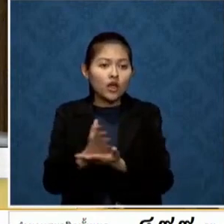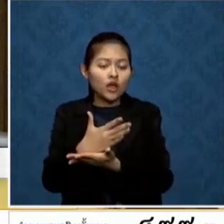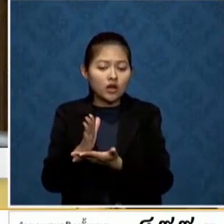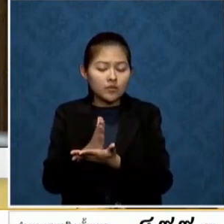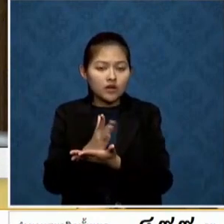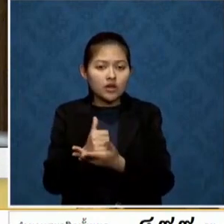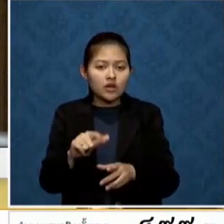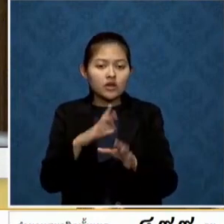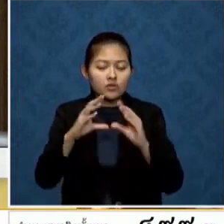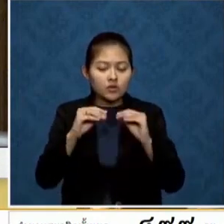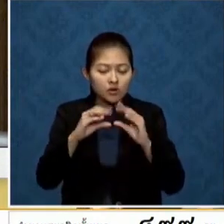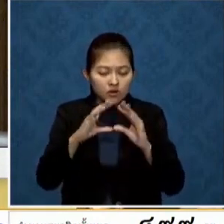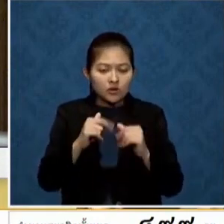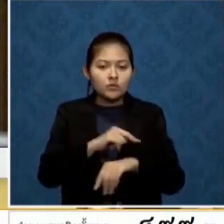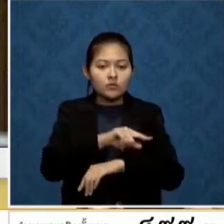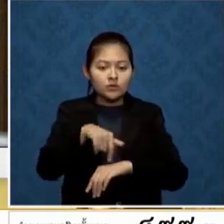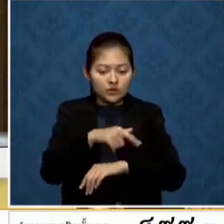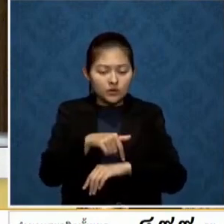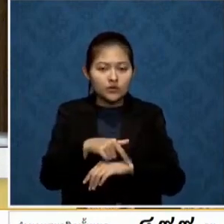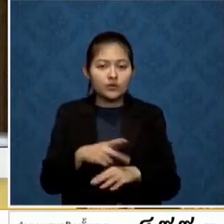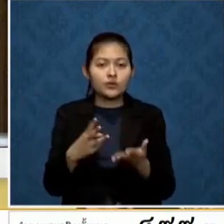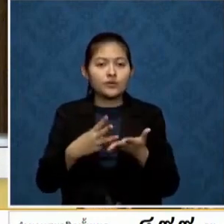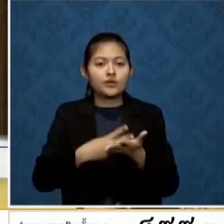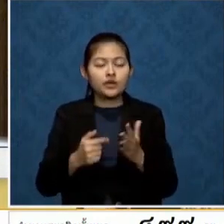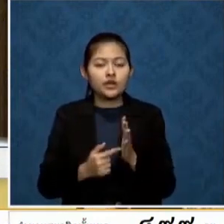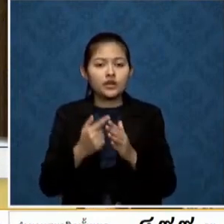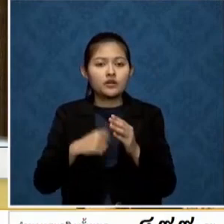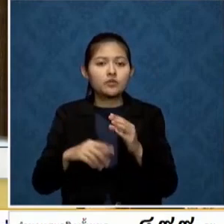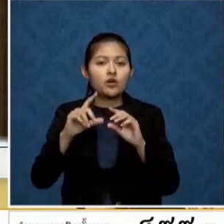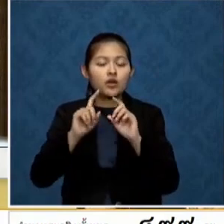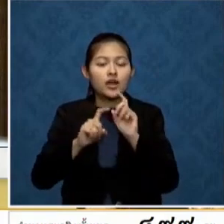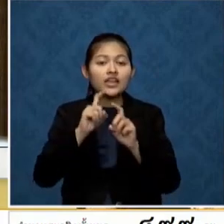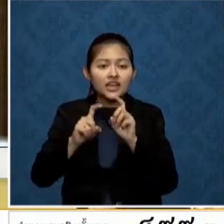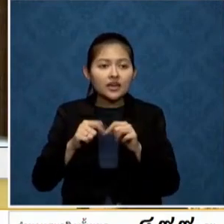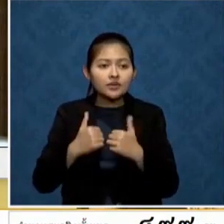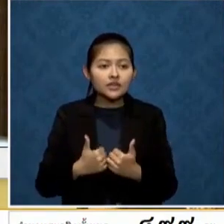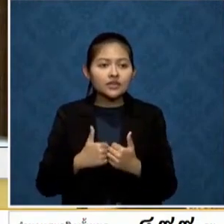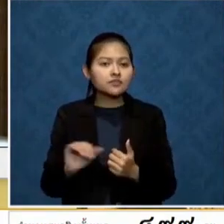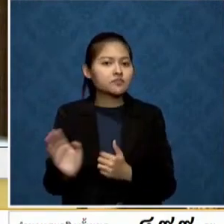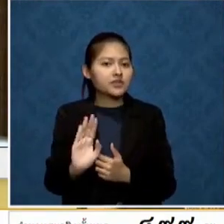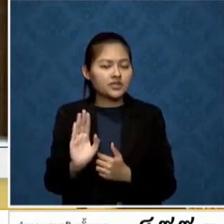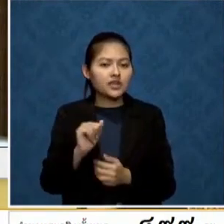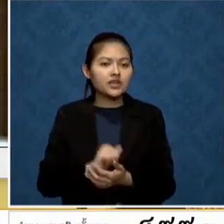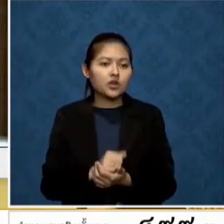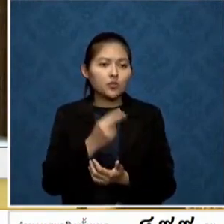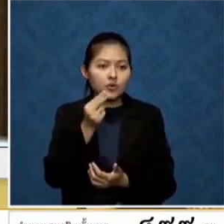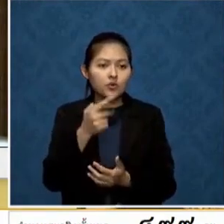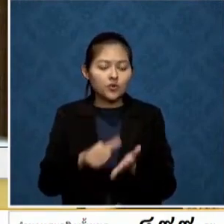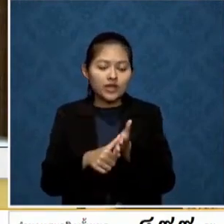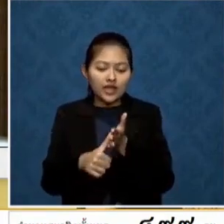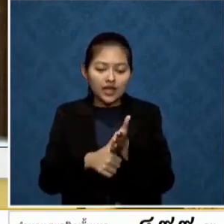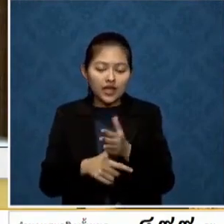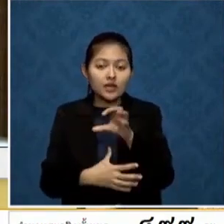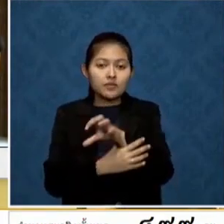ของเวลาการประชุมสภาที่เราต้องใช้ไปกับกับวาระเรื่องของประทู้หรือไม่อันนี้ก็ต้องยืนยันว่าไม่เป็นเช่นนั้นนะครับถ้าไปดูร่างแก้ไขข้อ